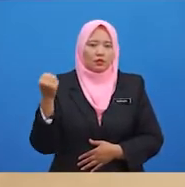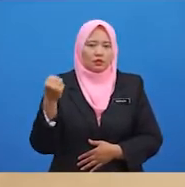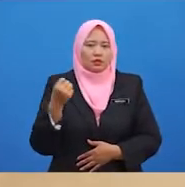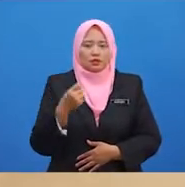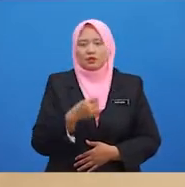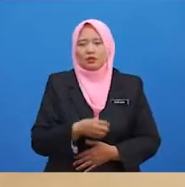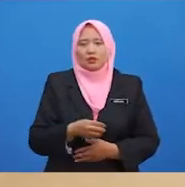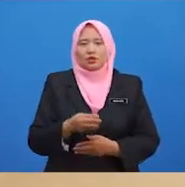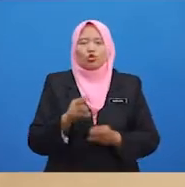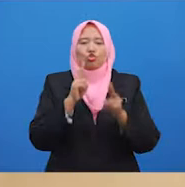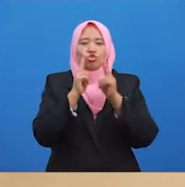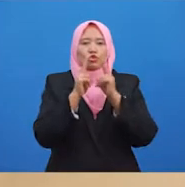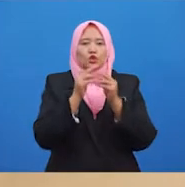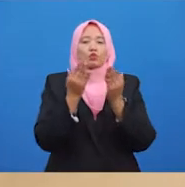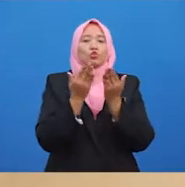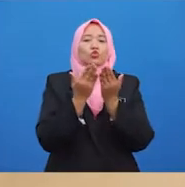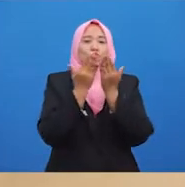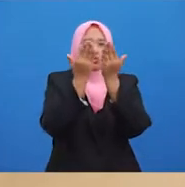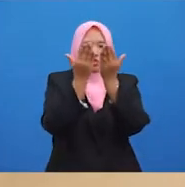syukur.